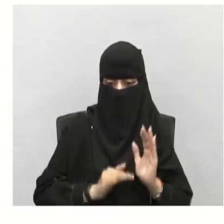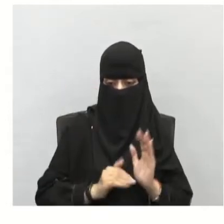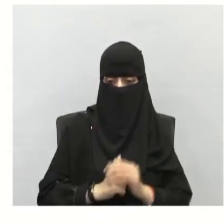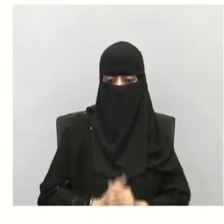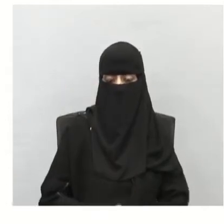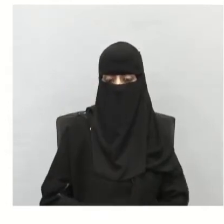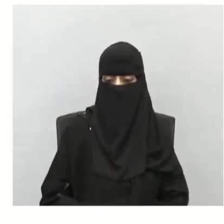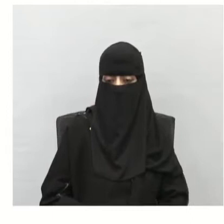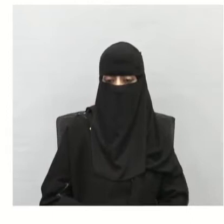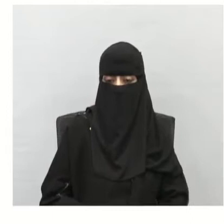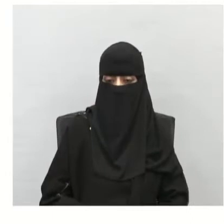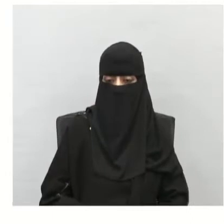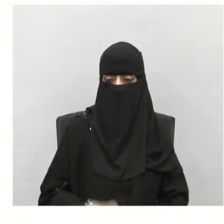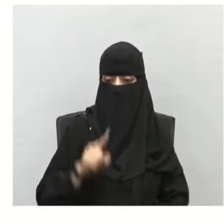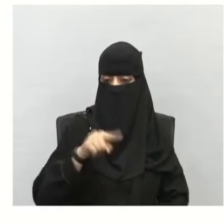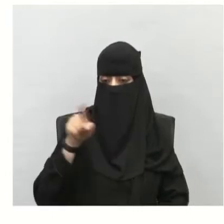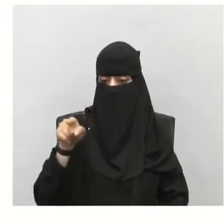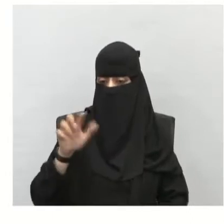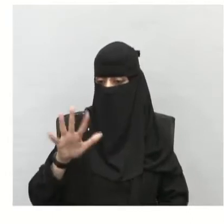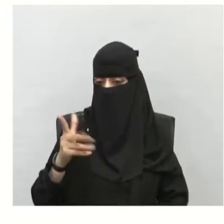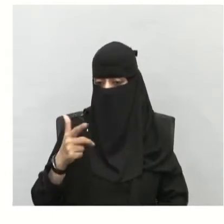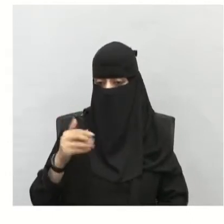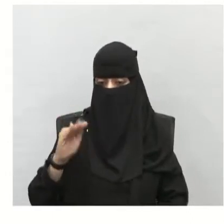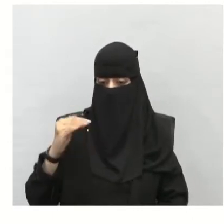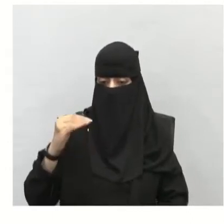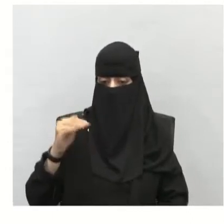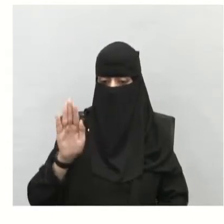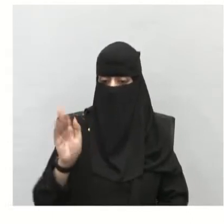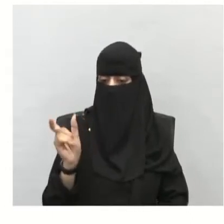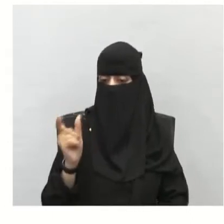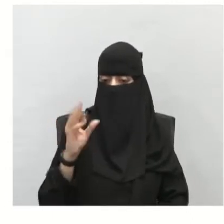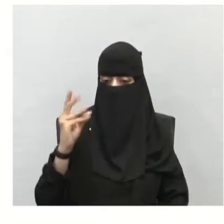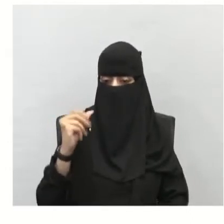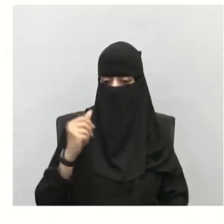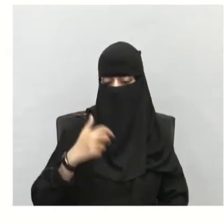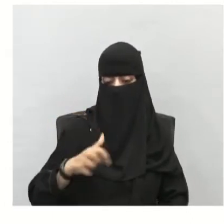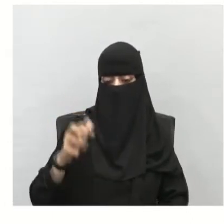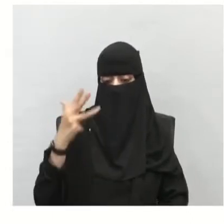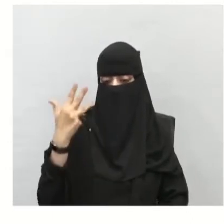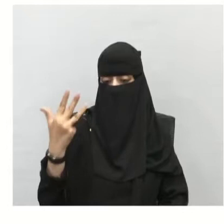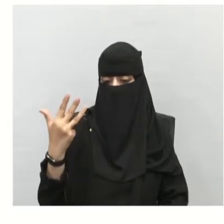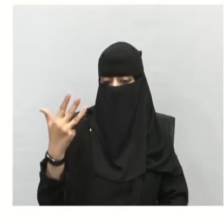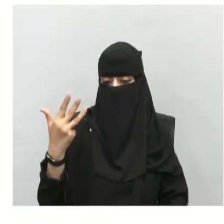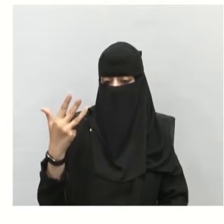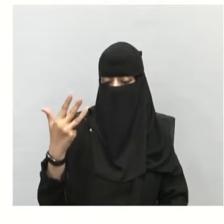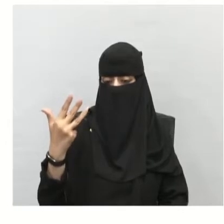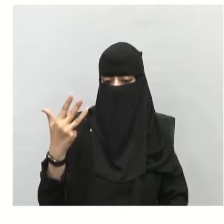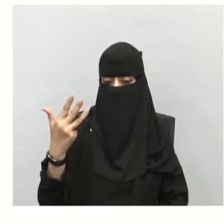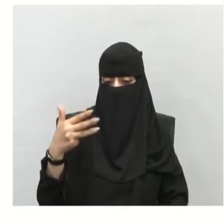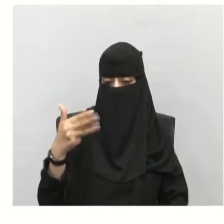عدد. أكبر عدد عند ماذا؟ عند من؟ أحسنتم، ممتازين، عند حسن، لديه 9 يعني